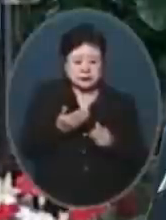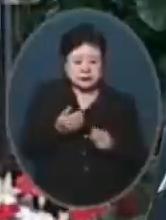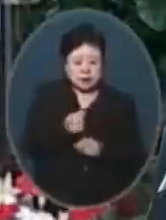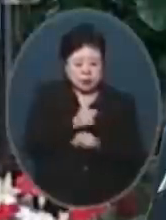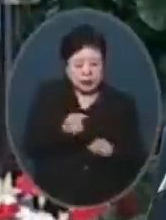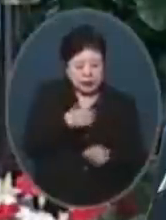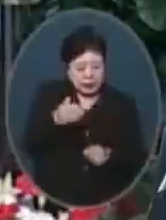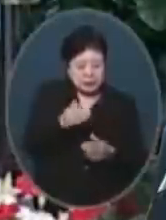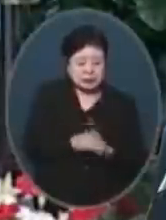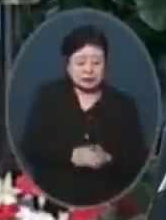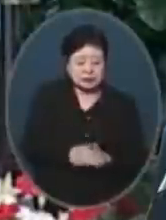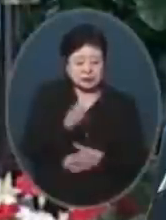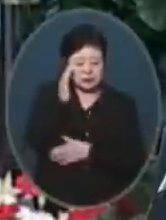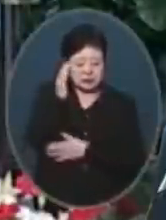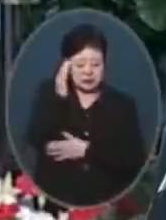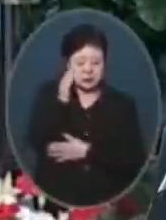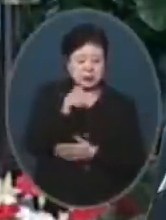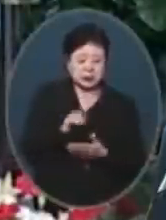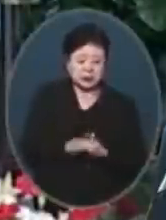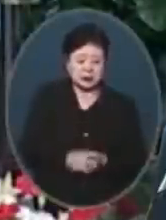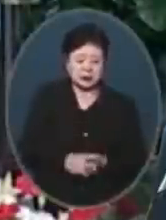광야에 나가서 말씀을 전하는데